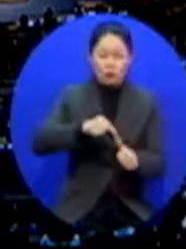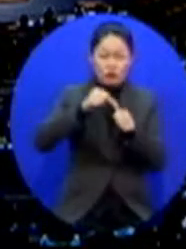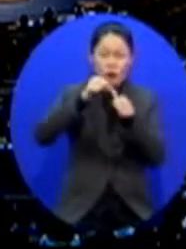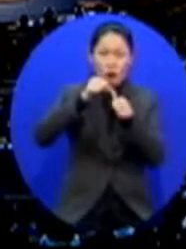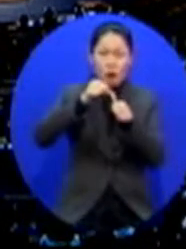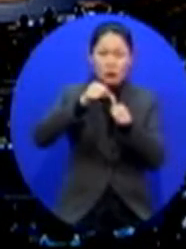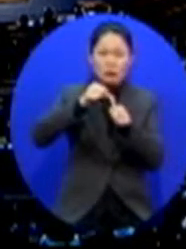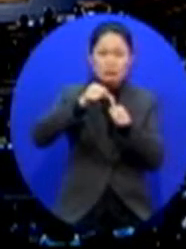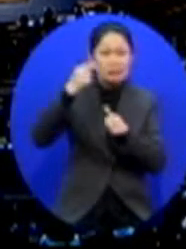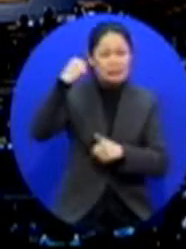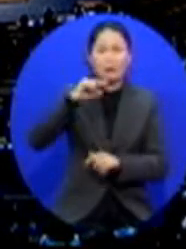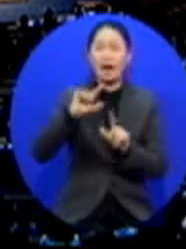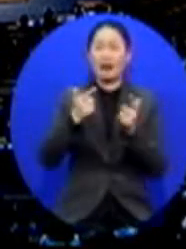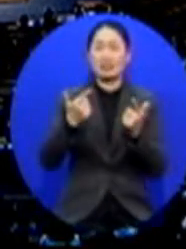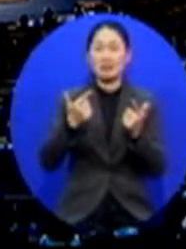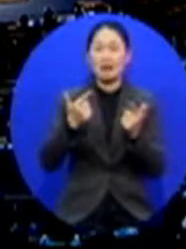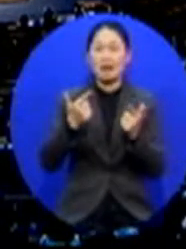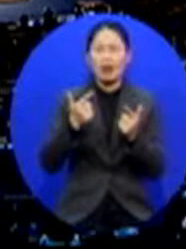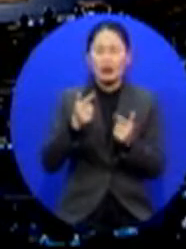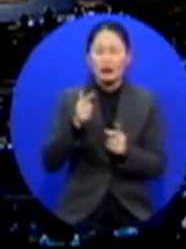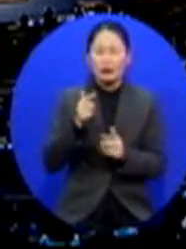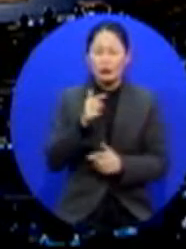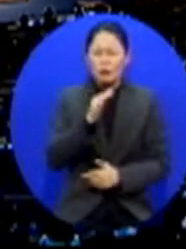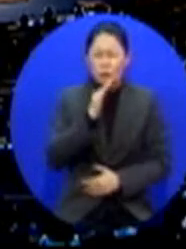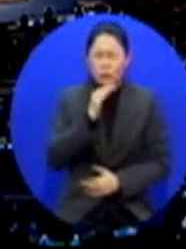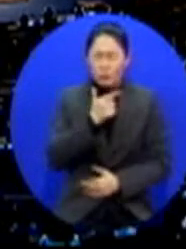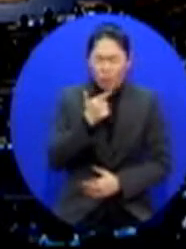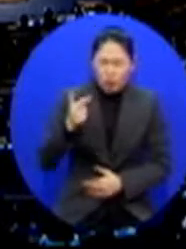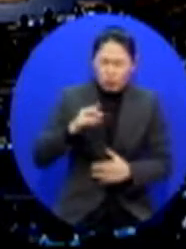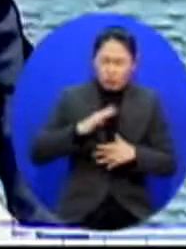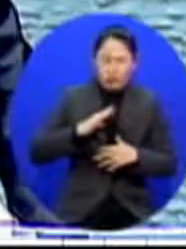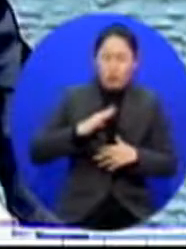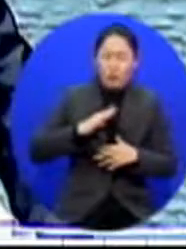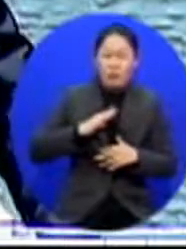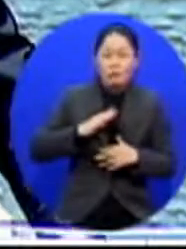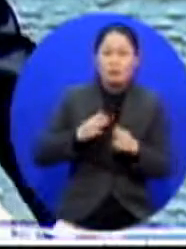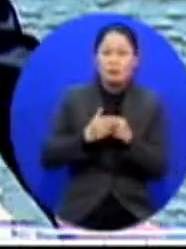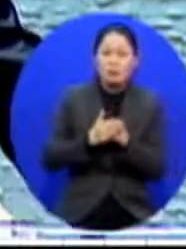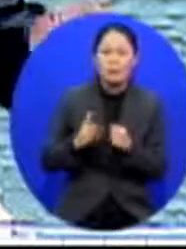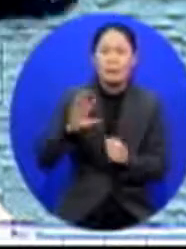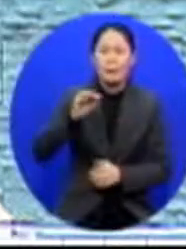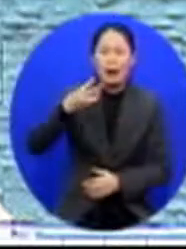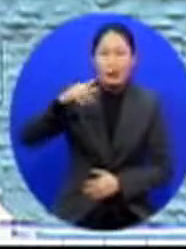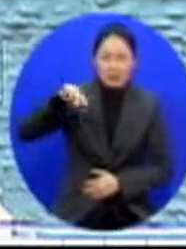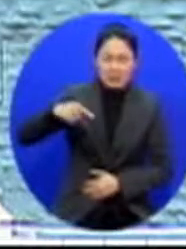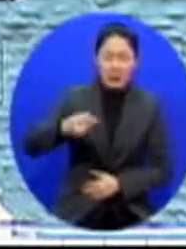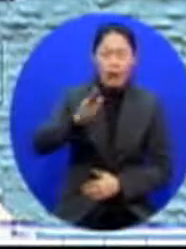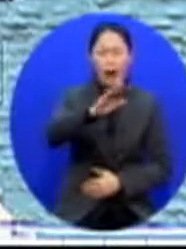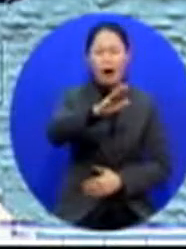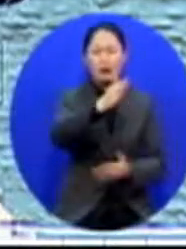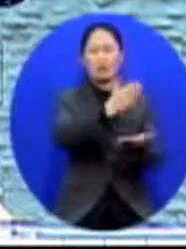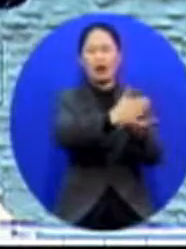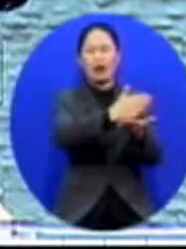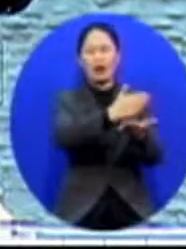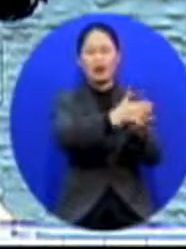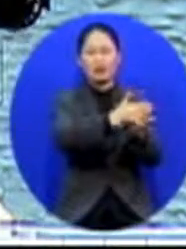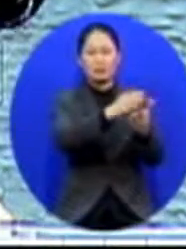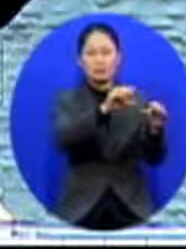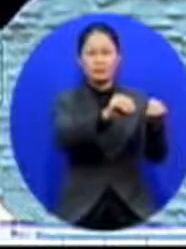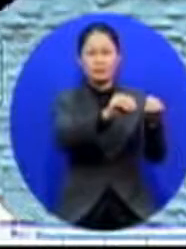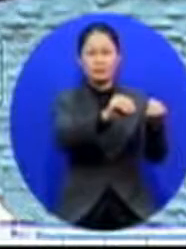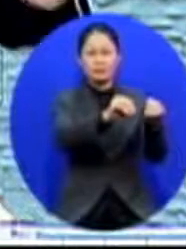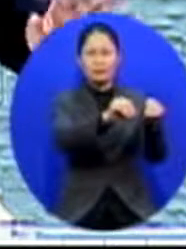느껴지지 않고 너무 무섭게 느껴지는 겁니다 그래서 펠릭스가 그만의 그 8